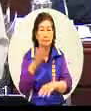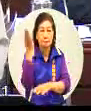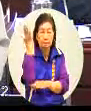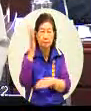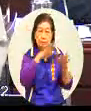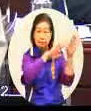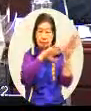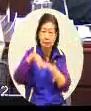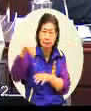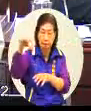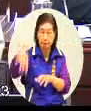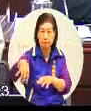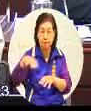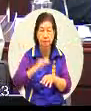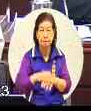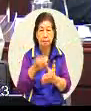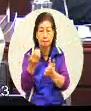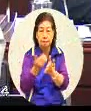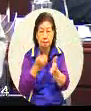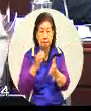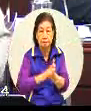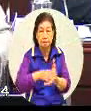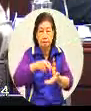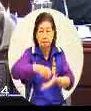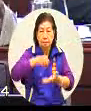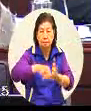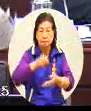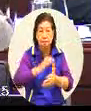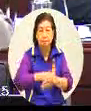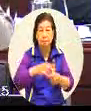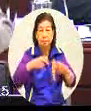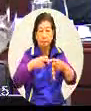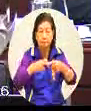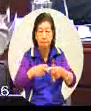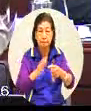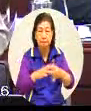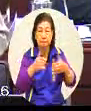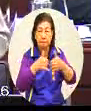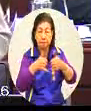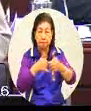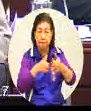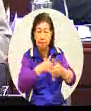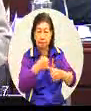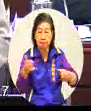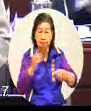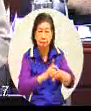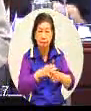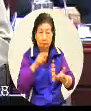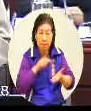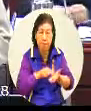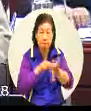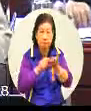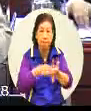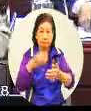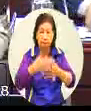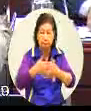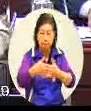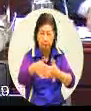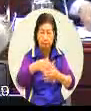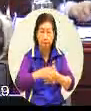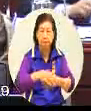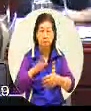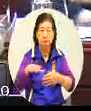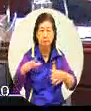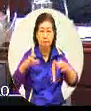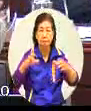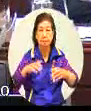政风处，如果刚刚我们的李议员认为说他申请的过程有官商勾结，我希望政风